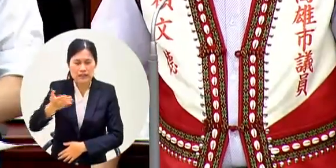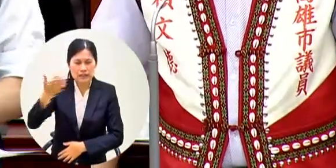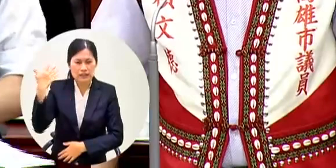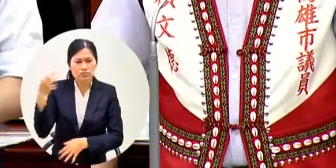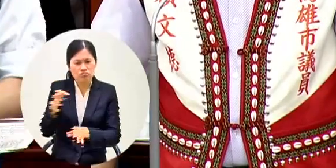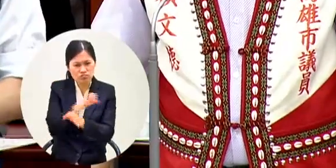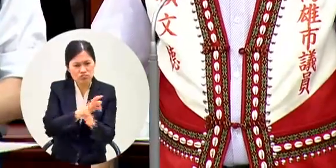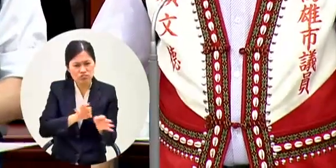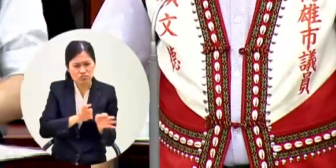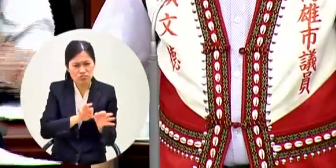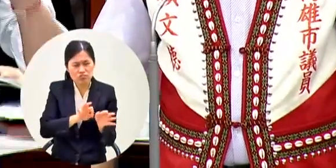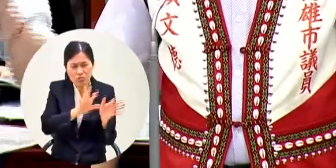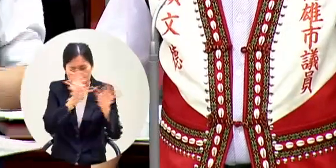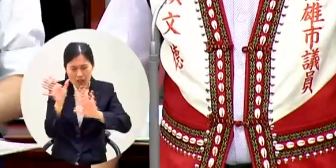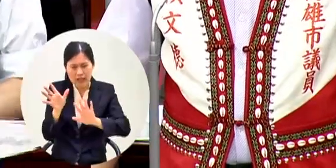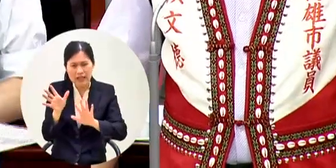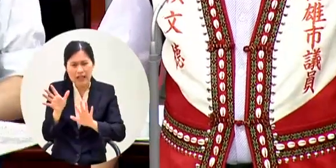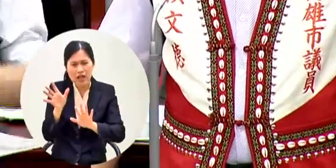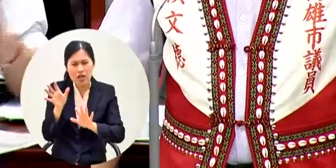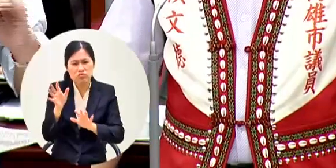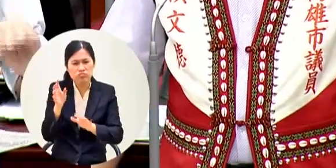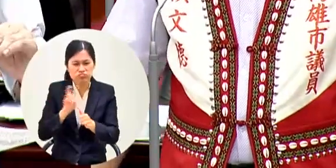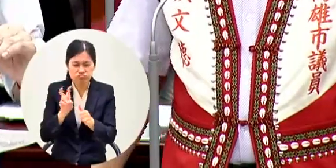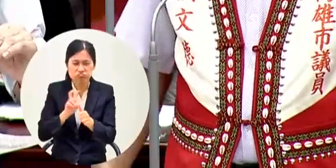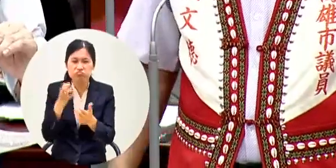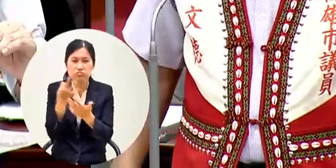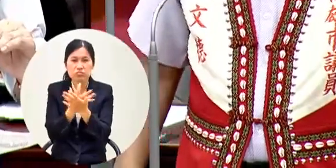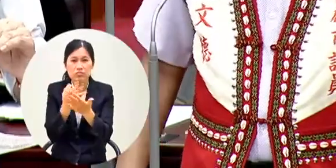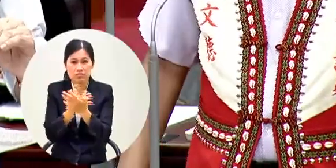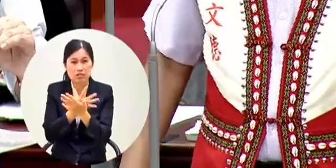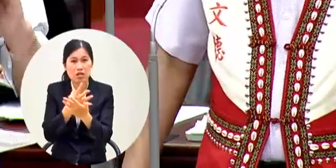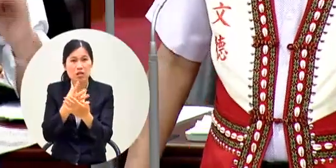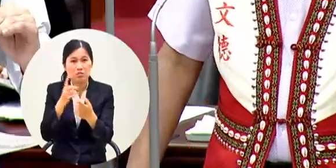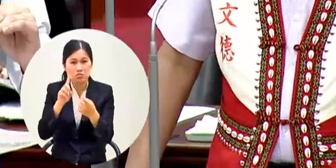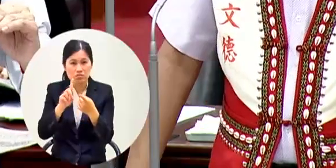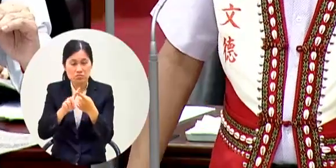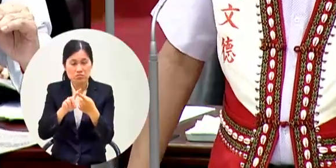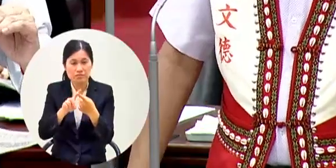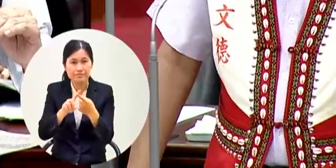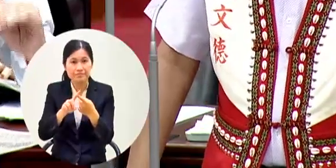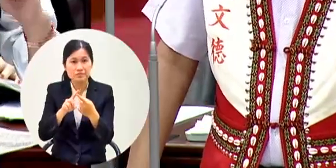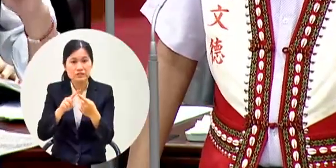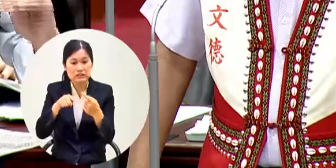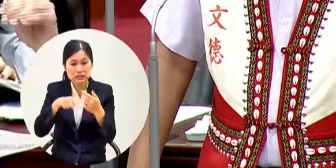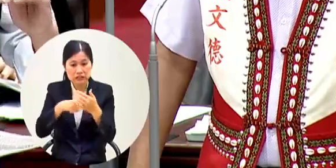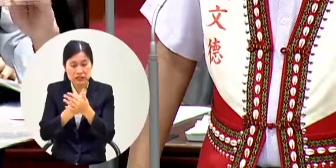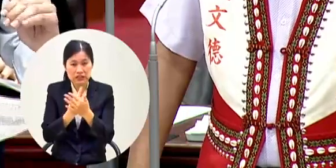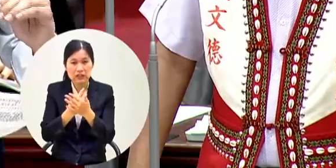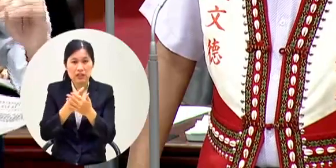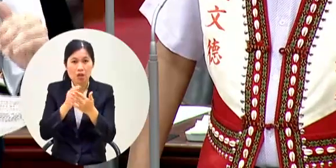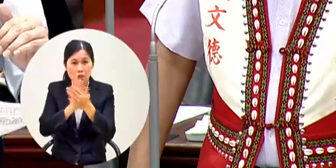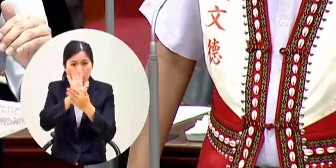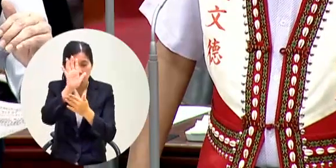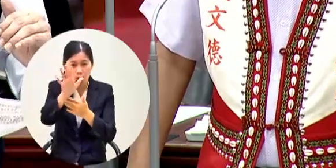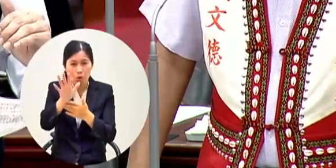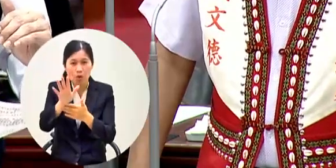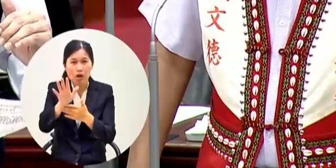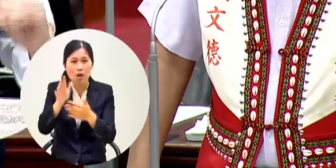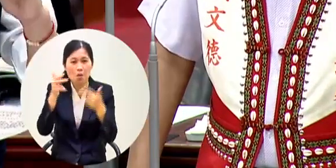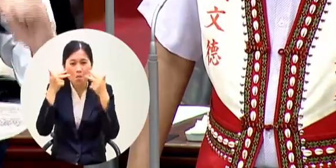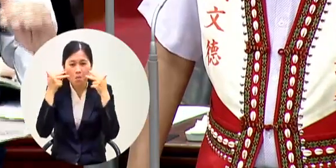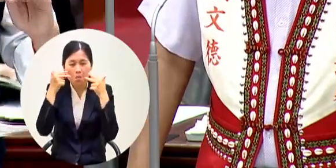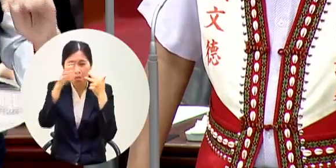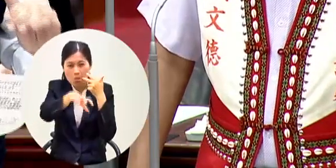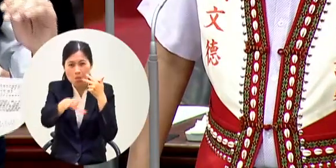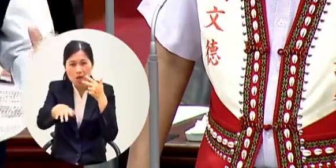但是对原住民三个乡，说实在的，从过去的财政数字来看，照顾的是不够的，这是第一